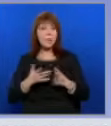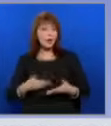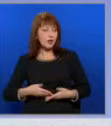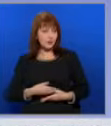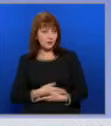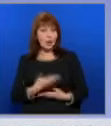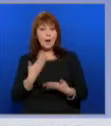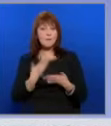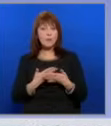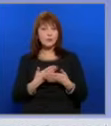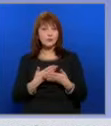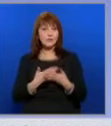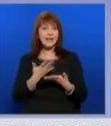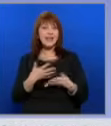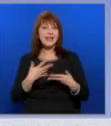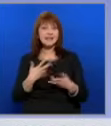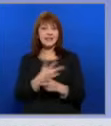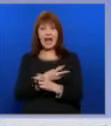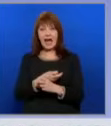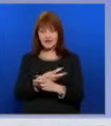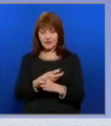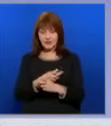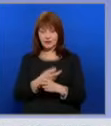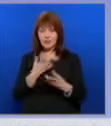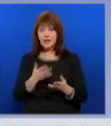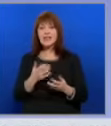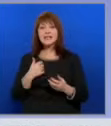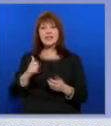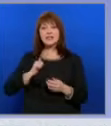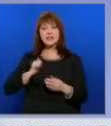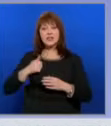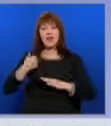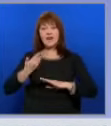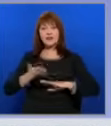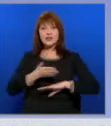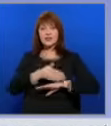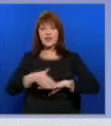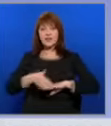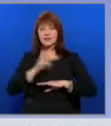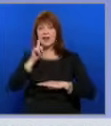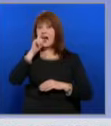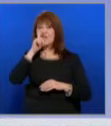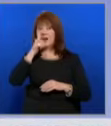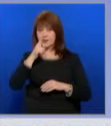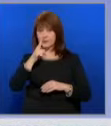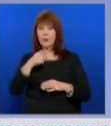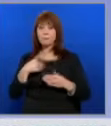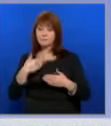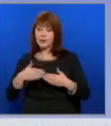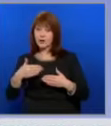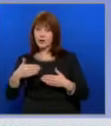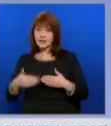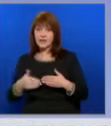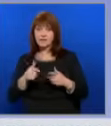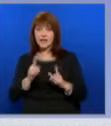По отношение на изискванията на Австрия, за Европейската комисия защитата на външната граница е ключов приоритет. Нека това да бъде много ясно.